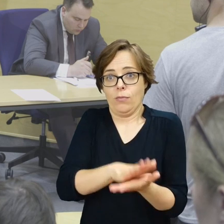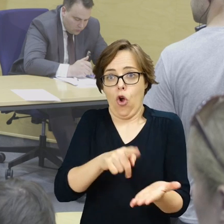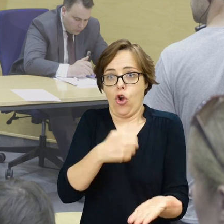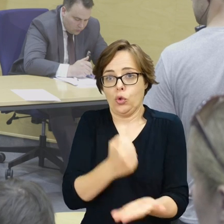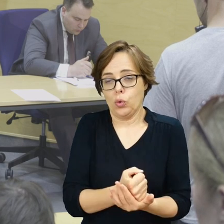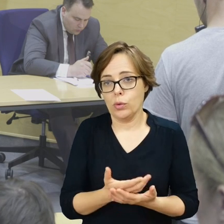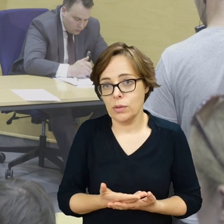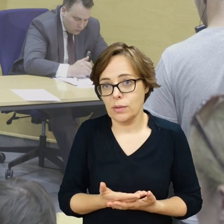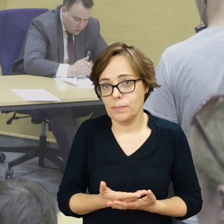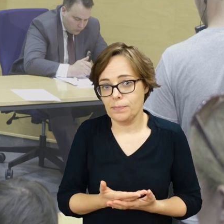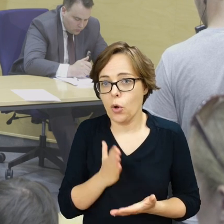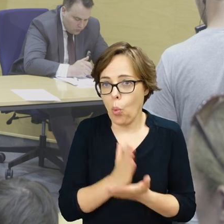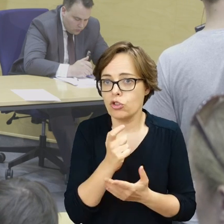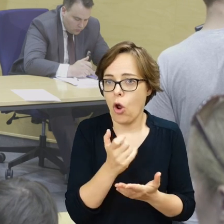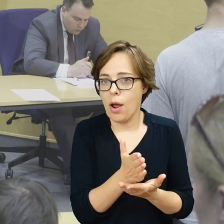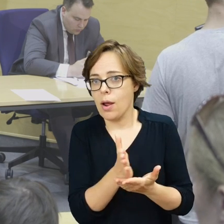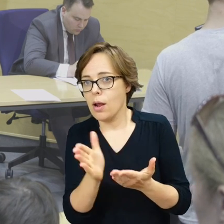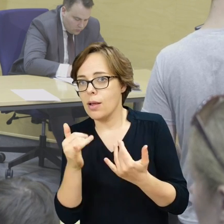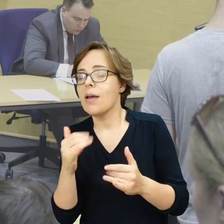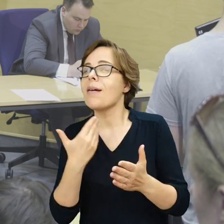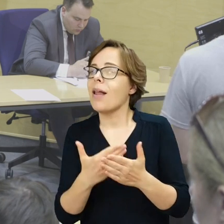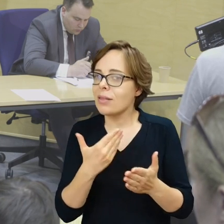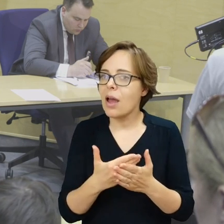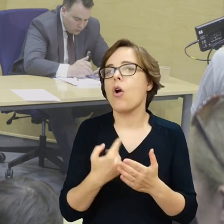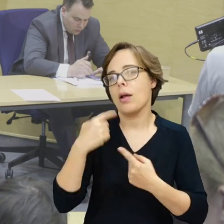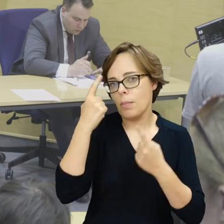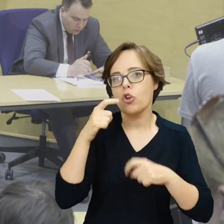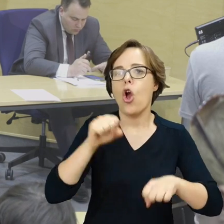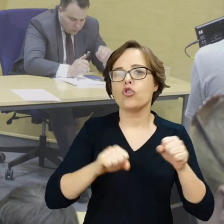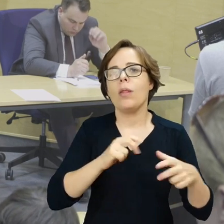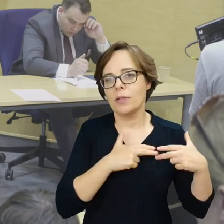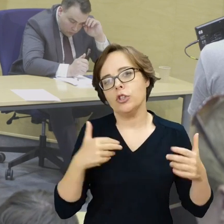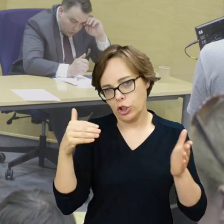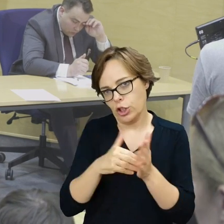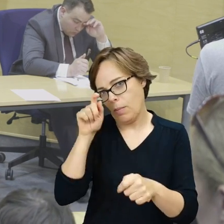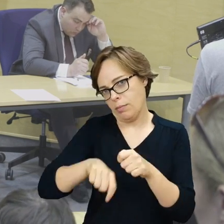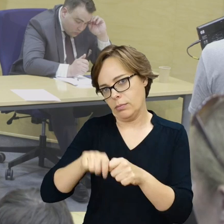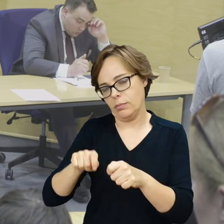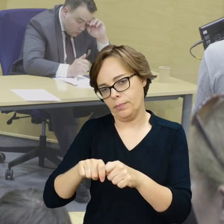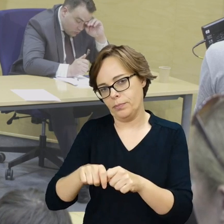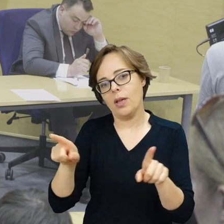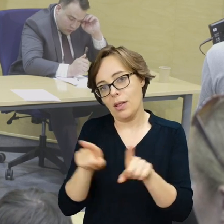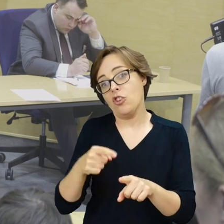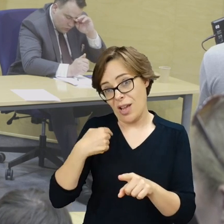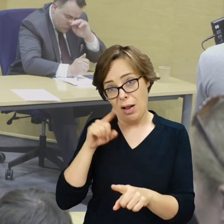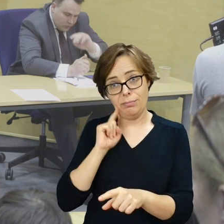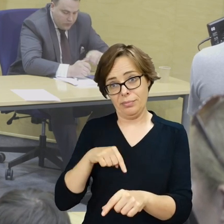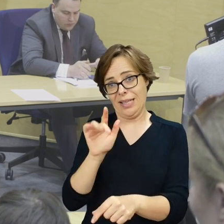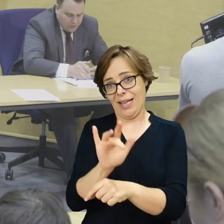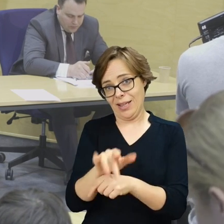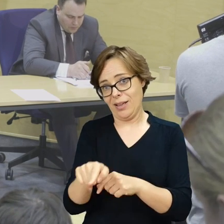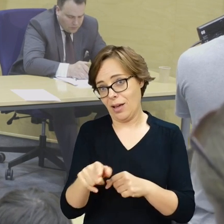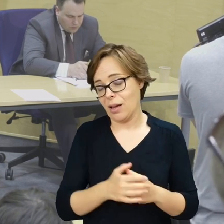zwolennikiem analizowania tego, co robi sądownictwo administracyjne. Zaliczam się też do jego krytycznych recenzentów. Staram się